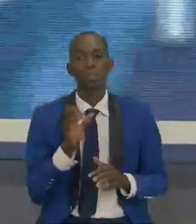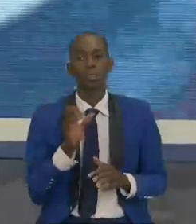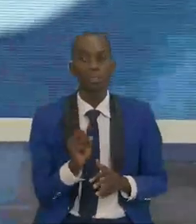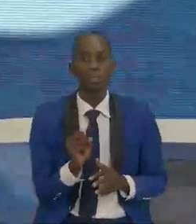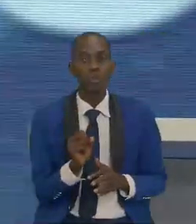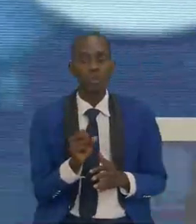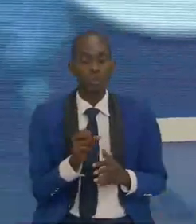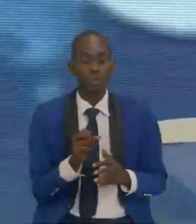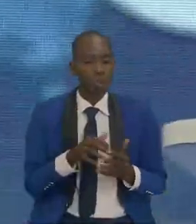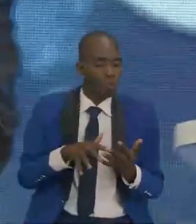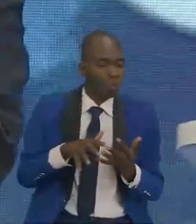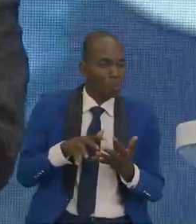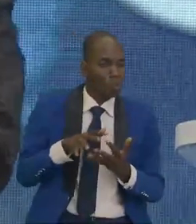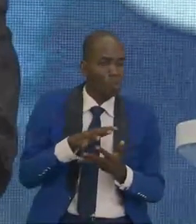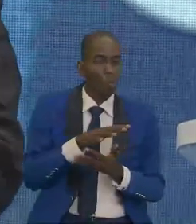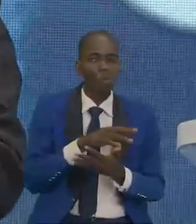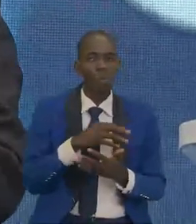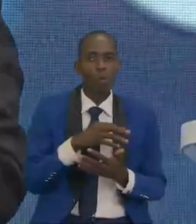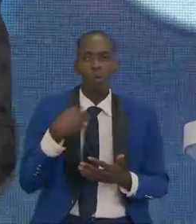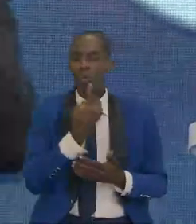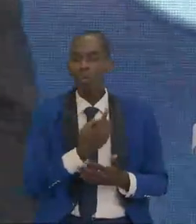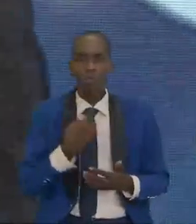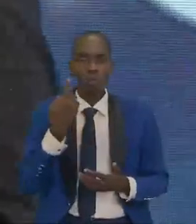Nous avons vu des ivrognes,